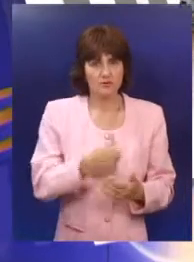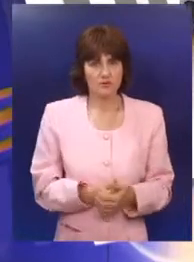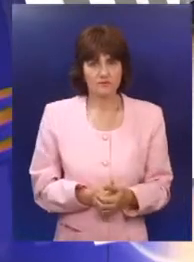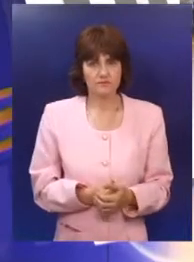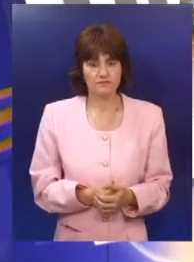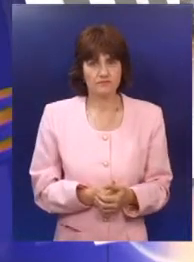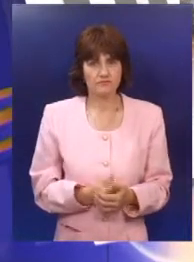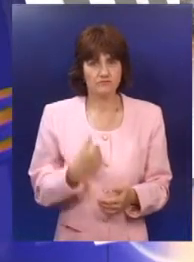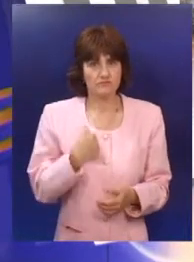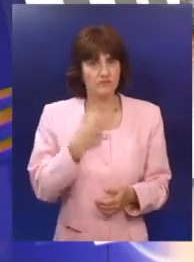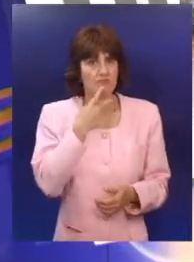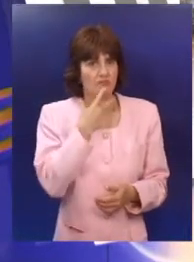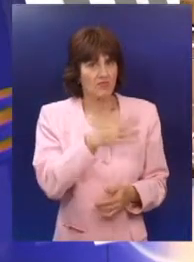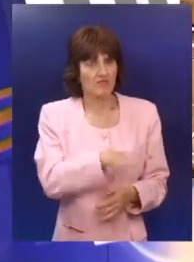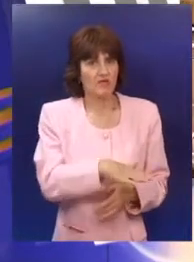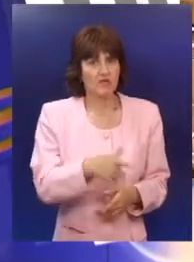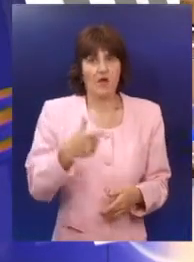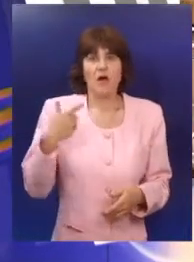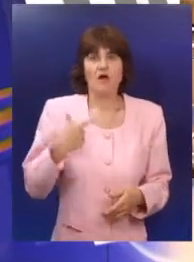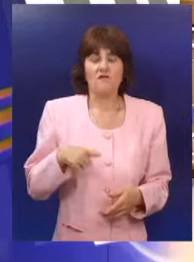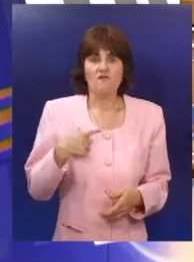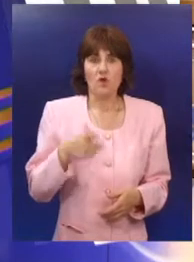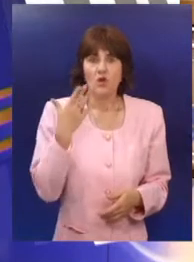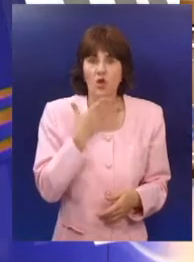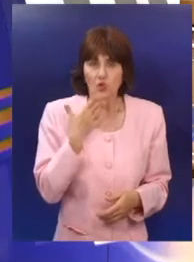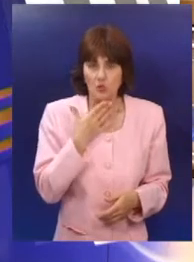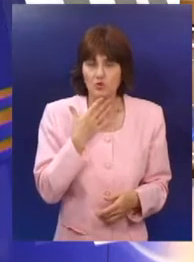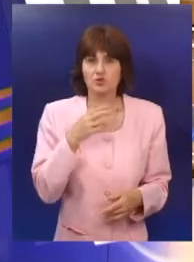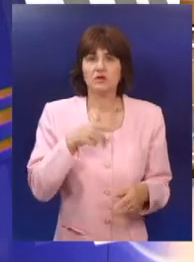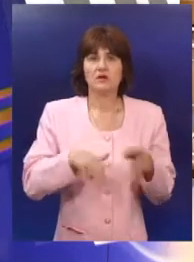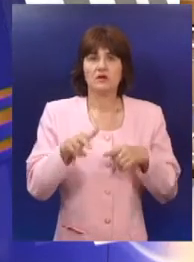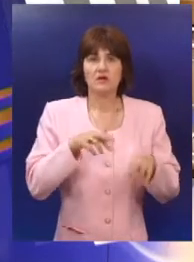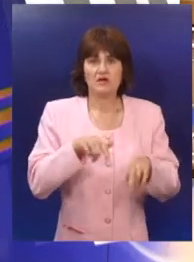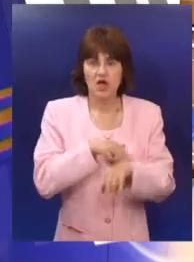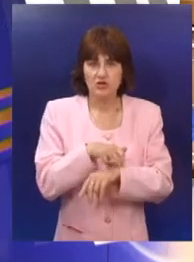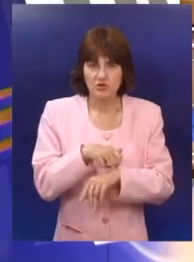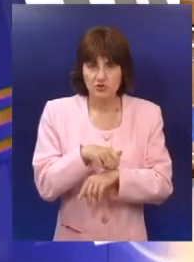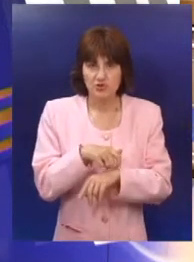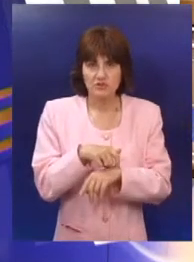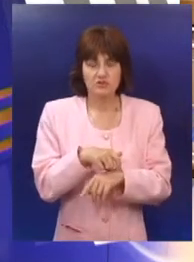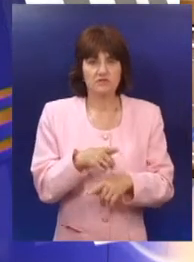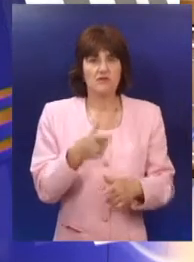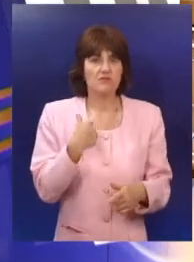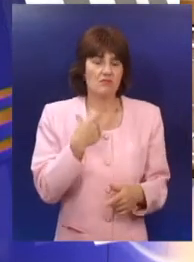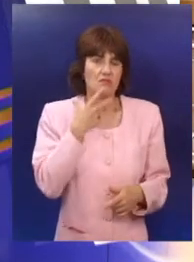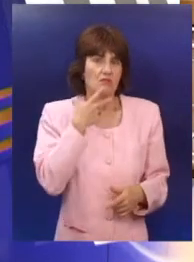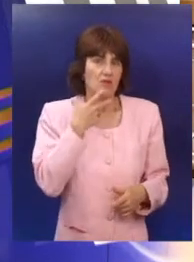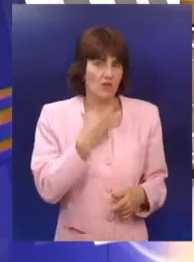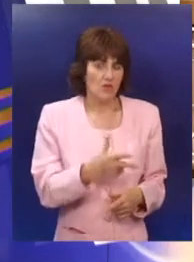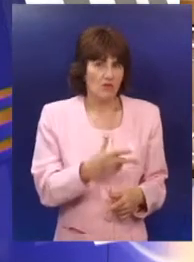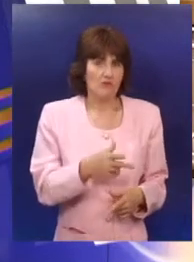školsku godinu. Vidimo da dete sa voljom uči i ide na te časove i čak šta